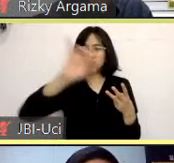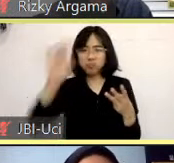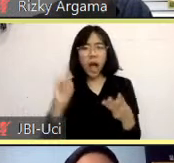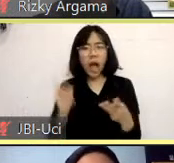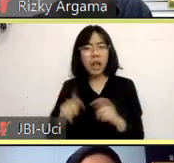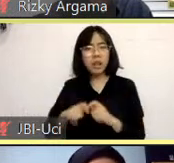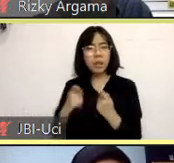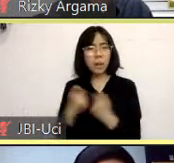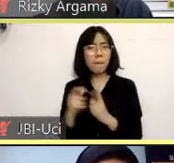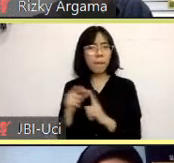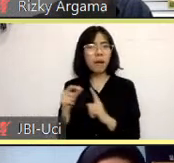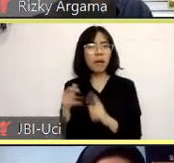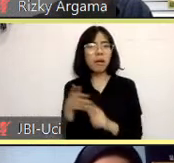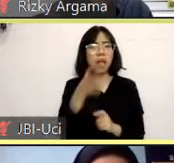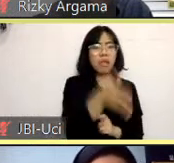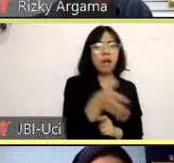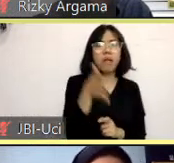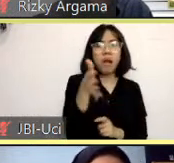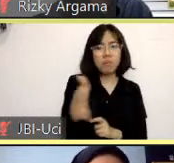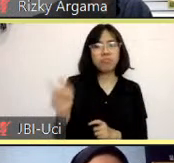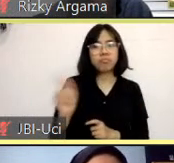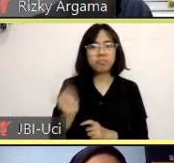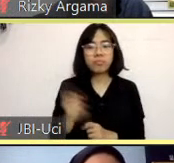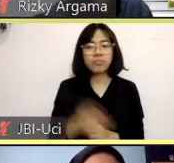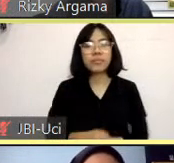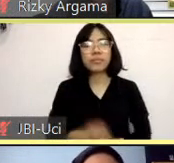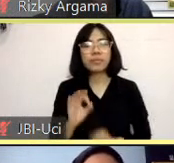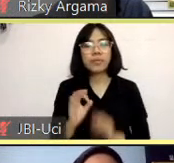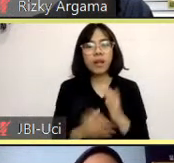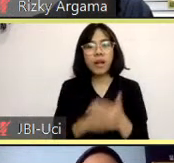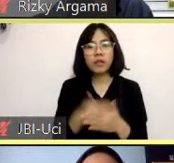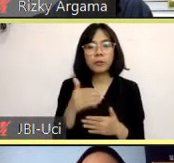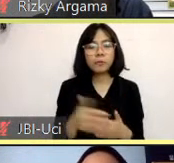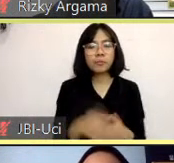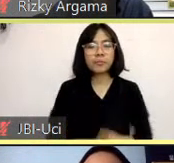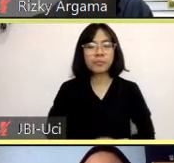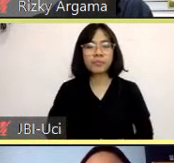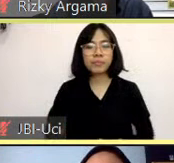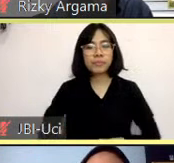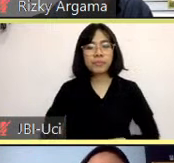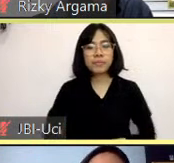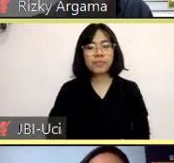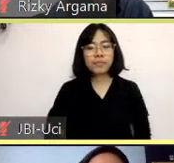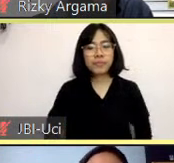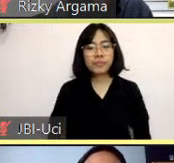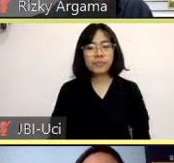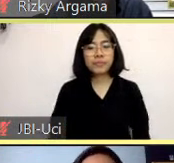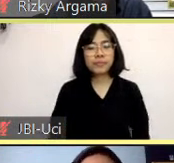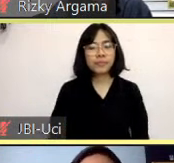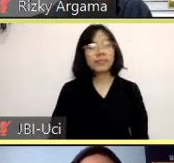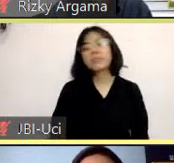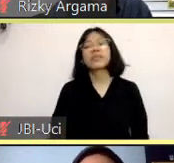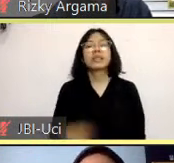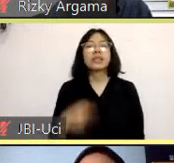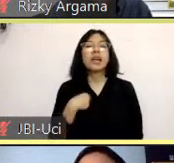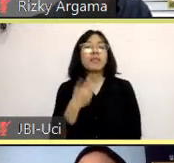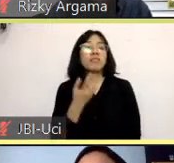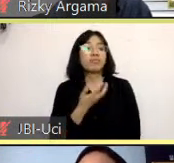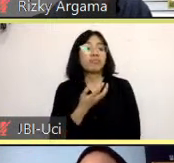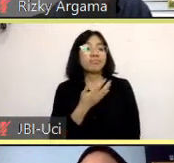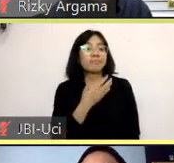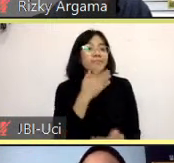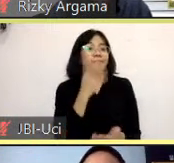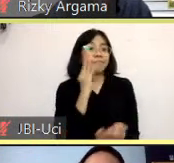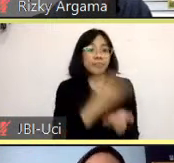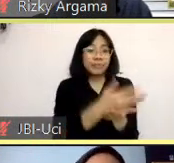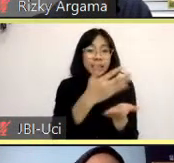next, Mas As. Kemudian mungkin Di sini saya mau berbagi dari paramedis jalanan